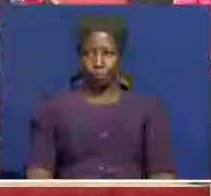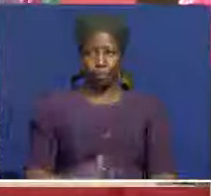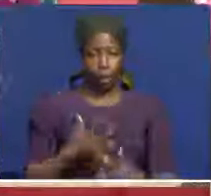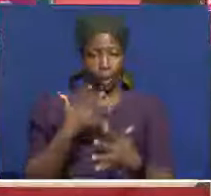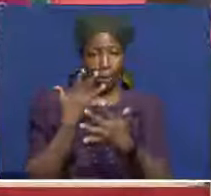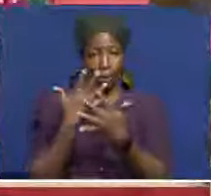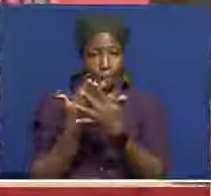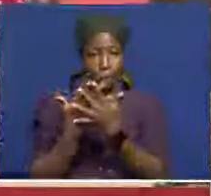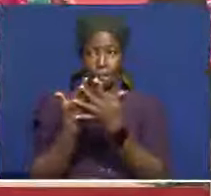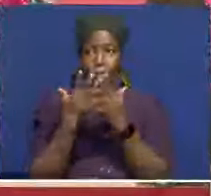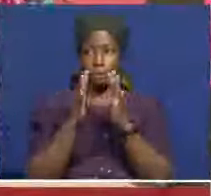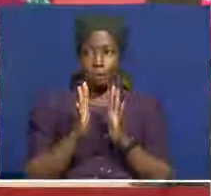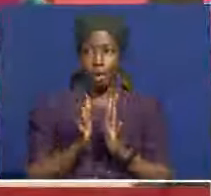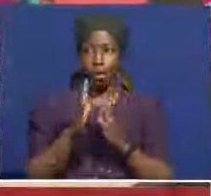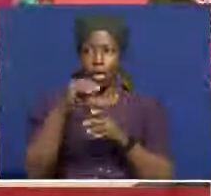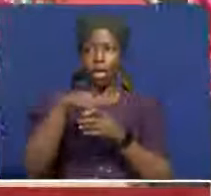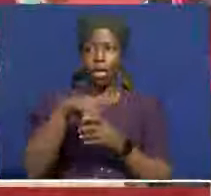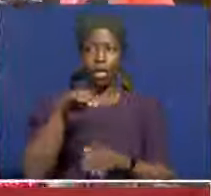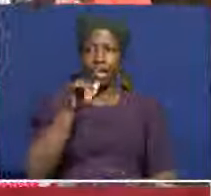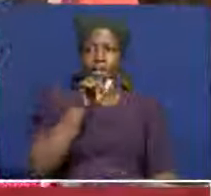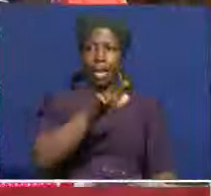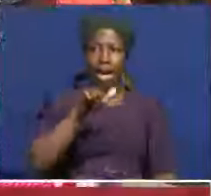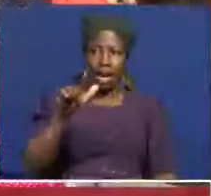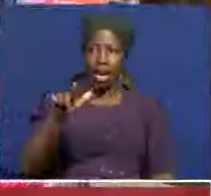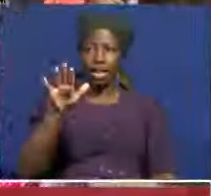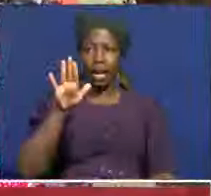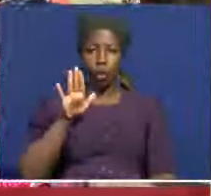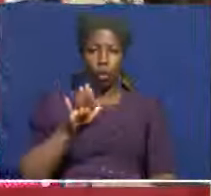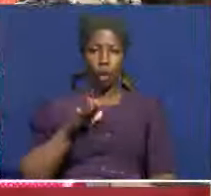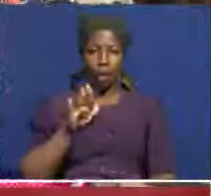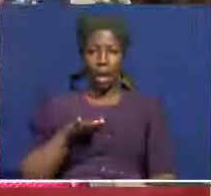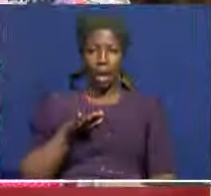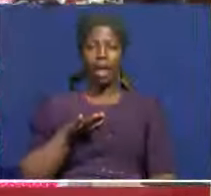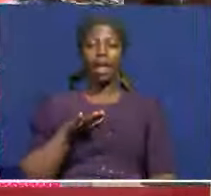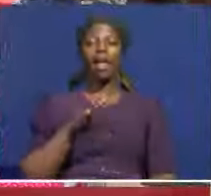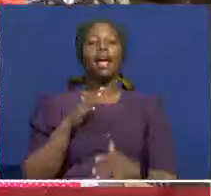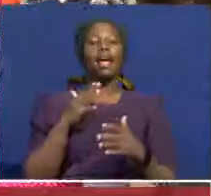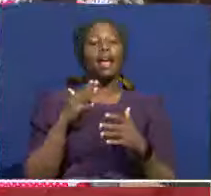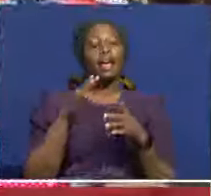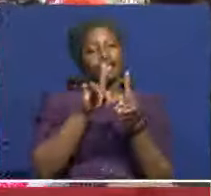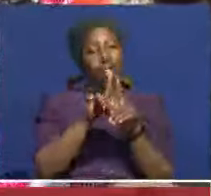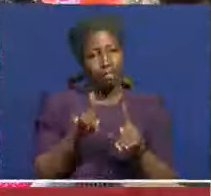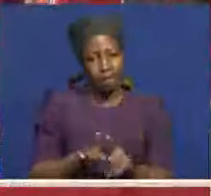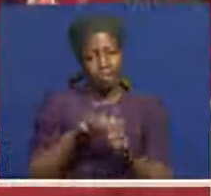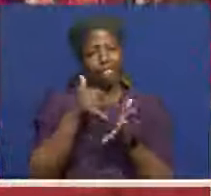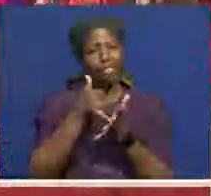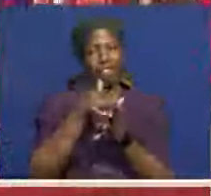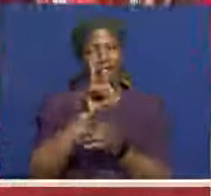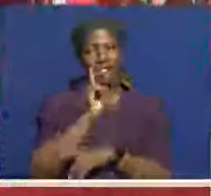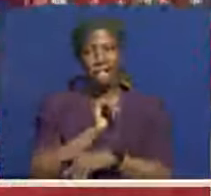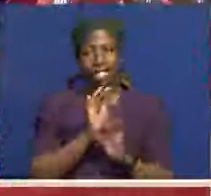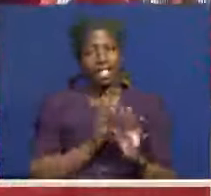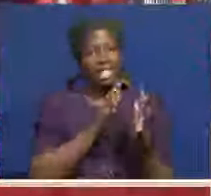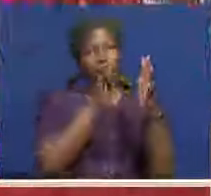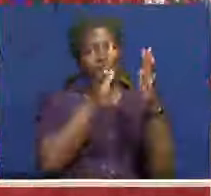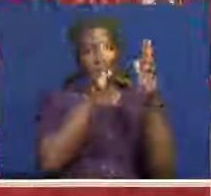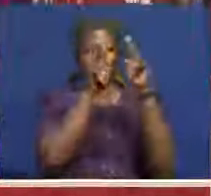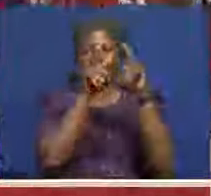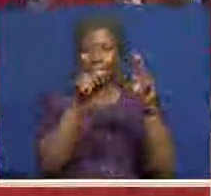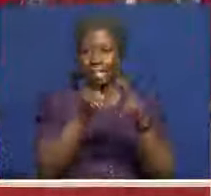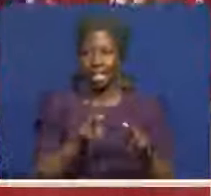Wafungwa katika gereza la wanawake la Langata Maximum Security Prison hawakuachwa nje katika sherehe za kuadhimisha siku ya